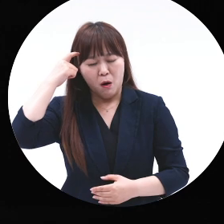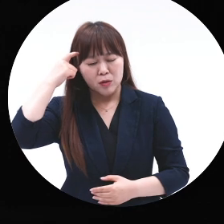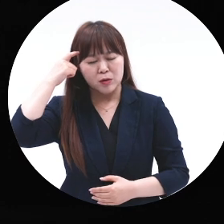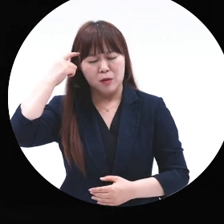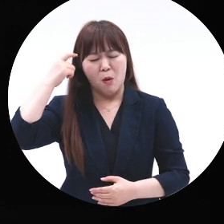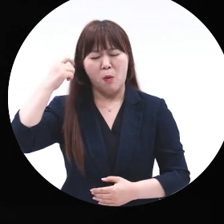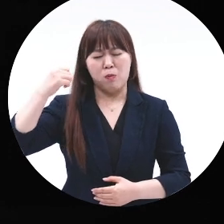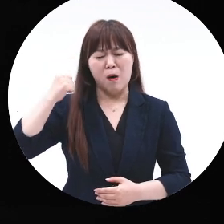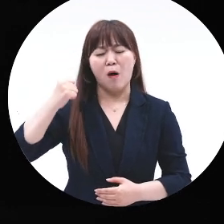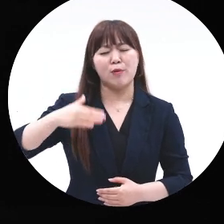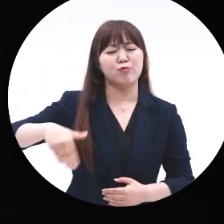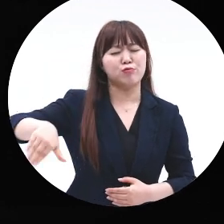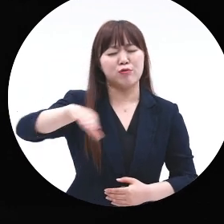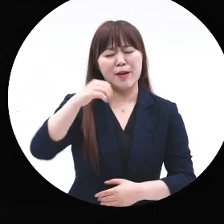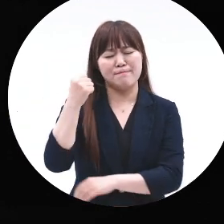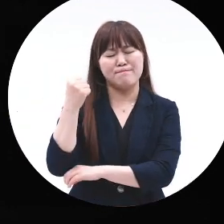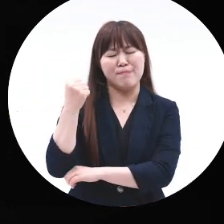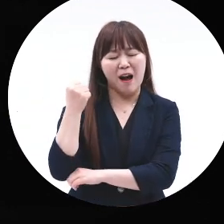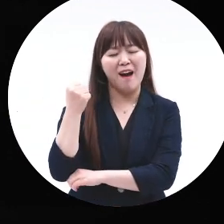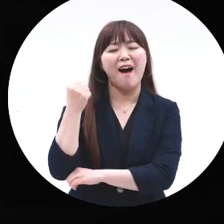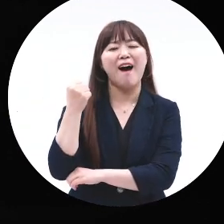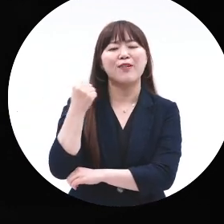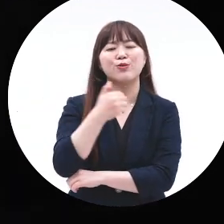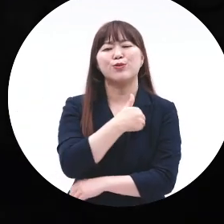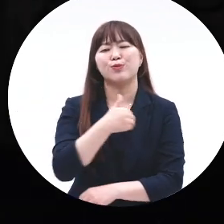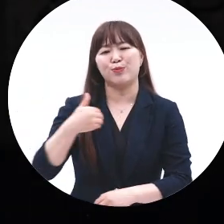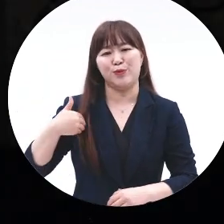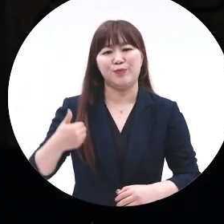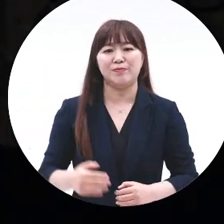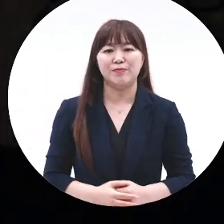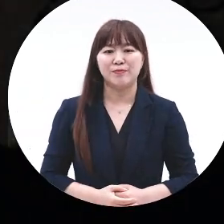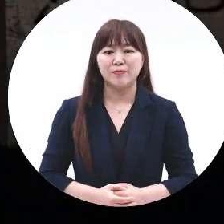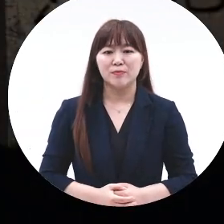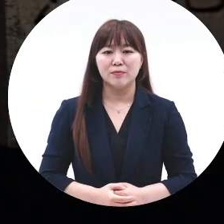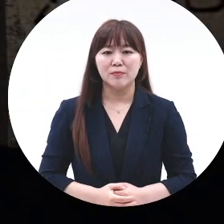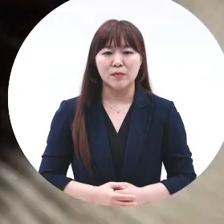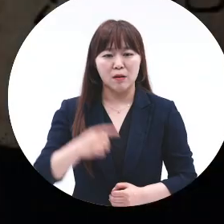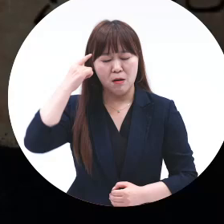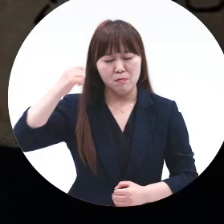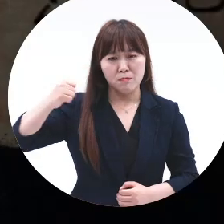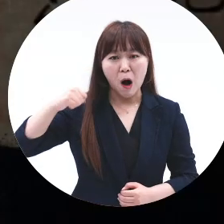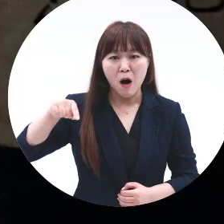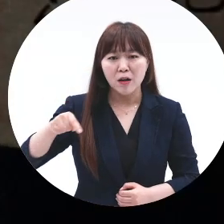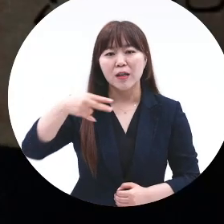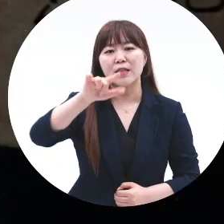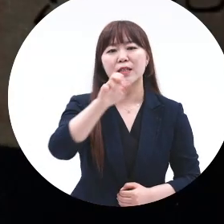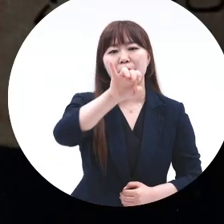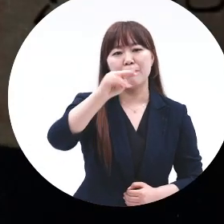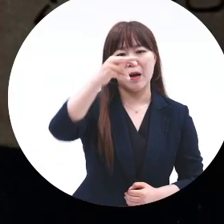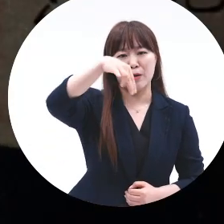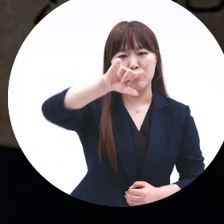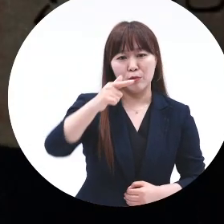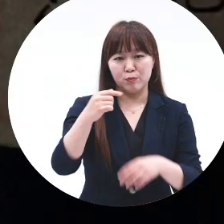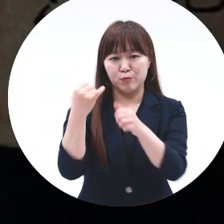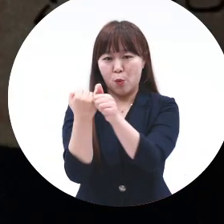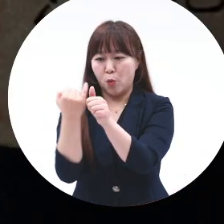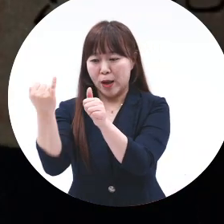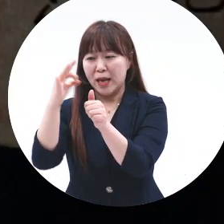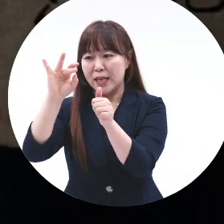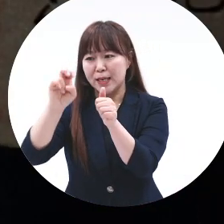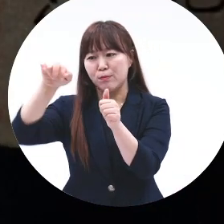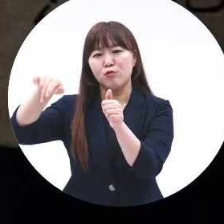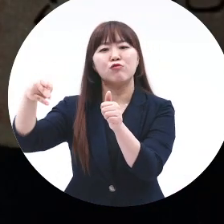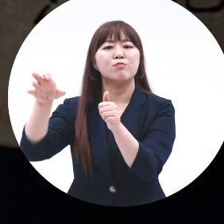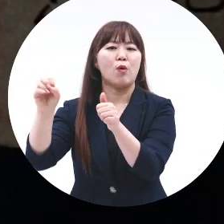정신적으로도 우리의 큰 기둥이 되기에 충분하였습니다. 강한 정신력이라면 신팔균의 부인이었던 임수명